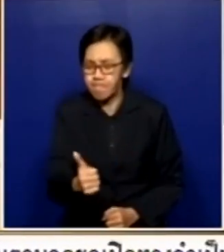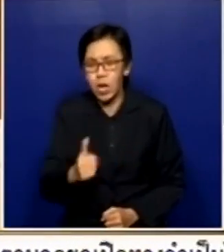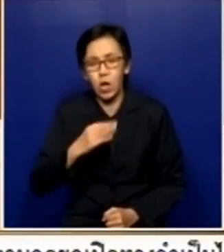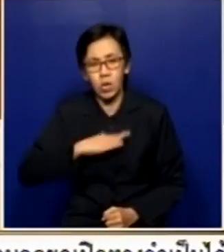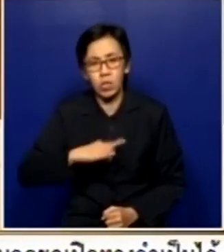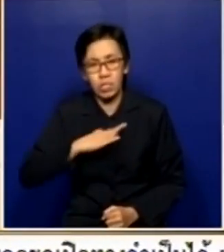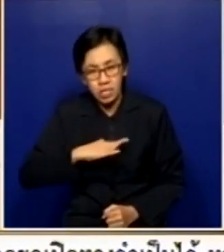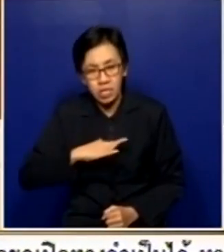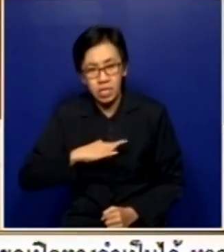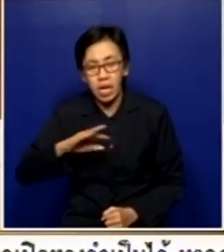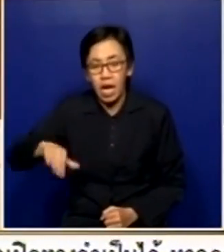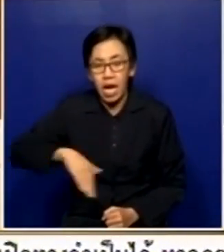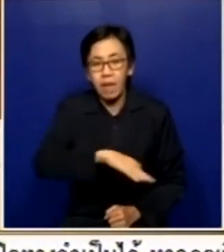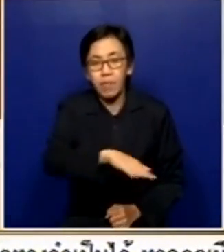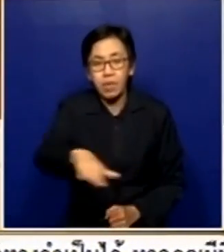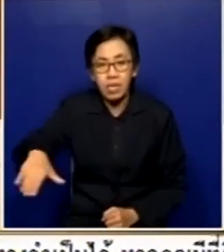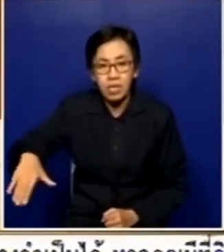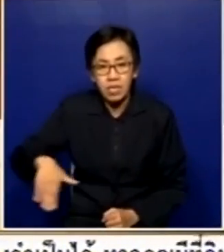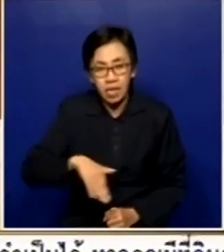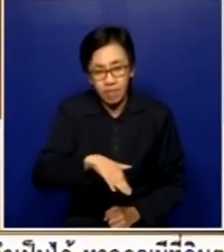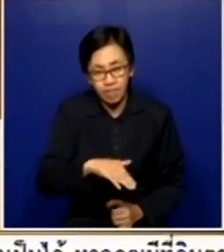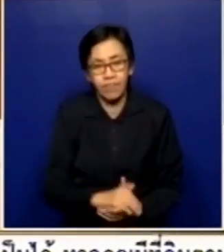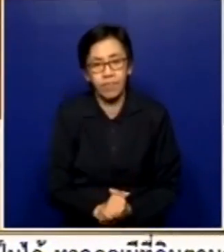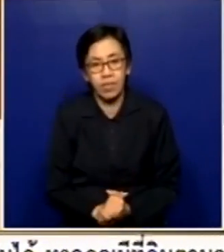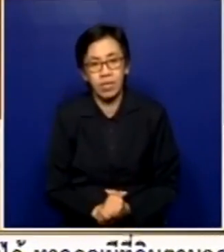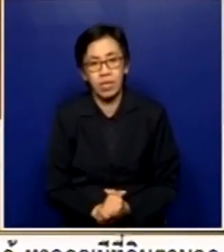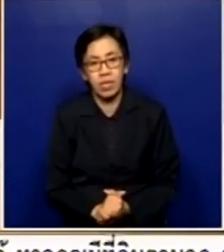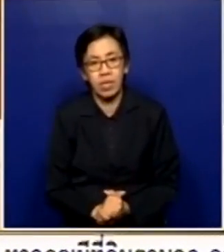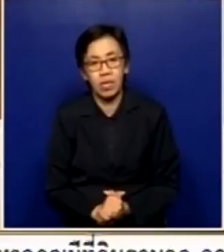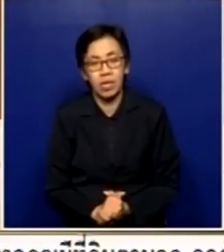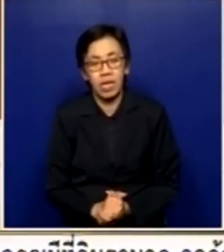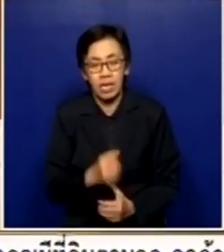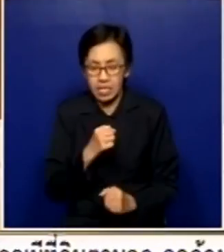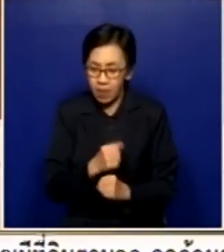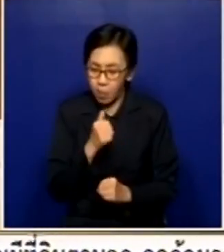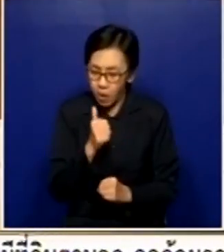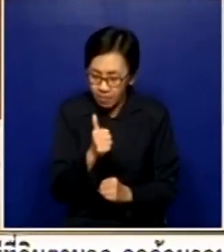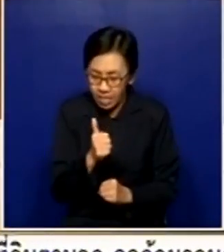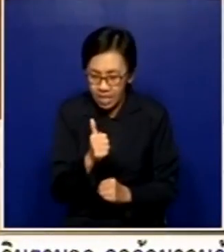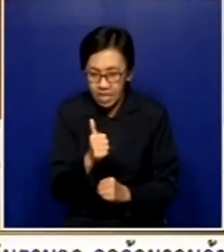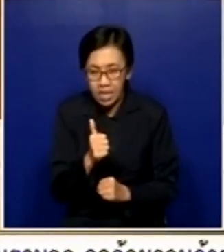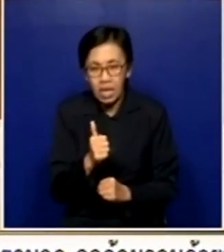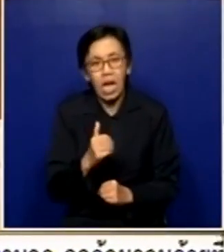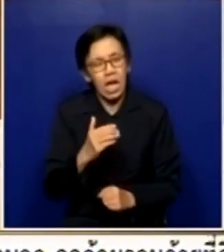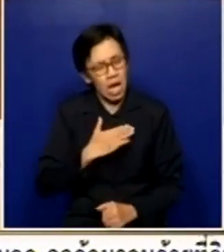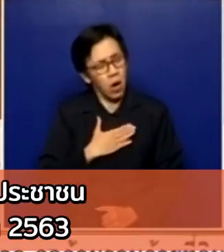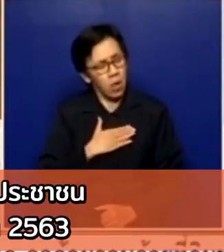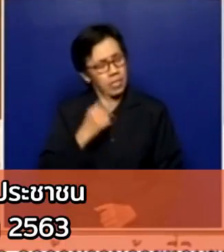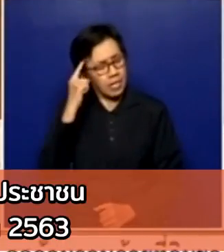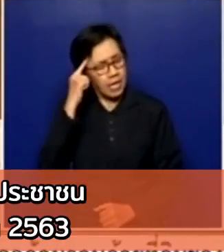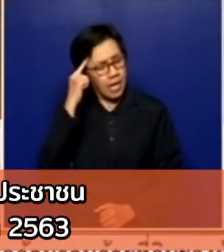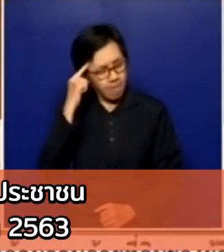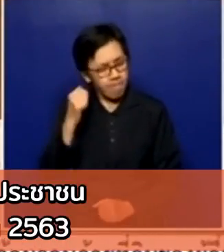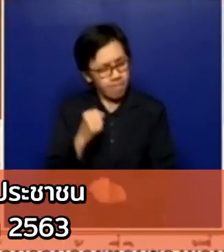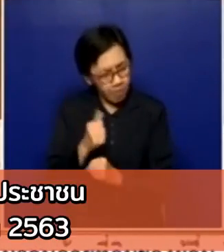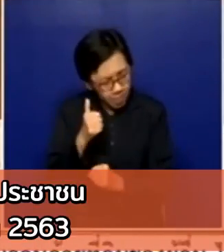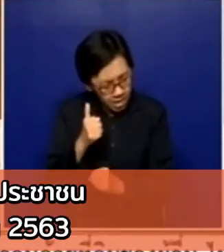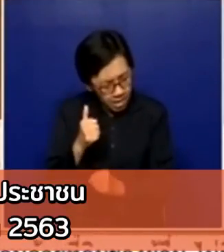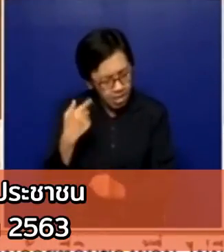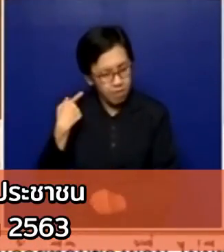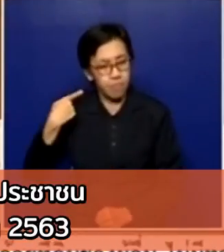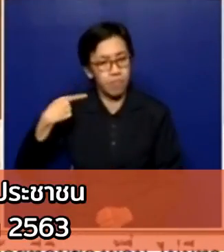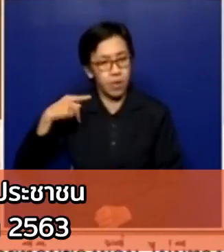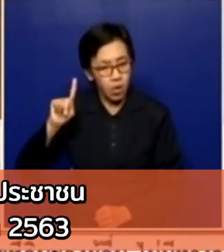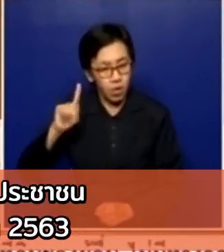ก็หวังว่าเจตนาอันดีในการที่จะทำเพื่อสิ่งที่เราเชื่อว่าเป็นสิ่งที่ดีเป็นคุณค่าที่มันเอื้อประโยชน์